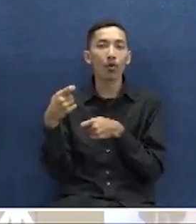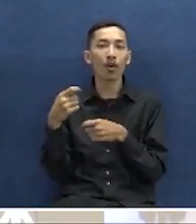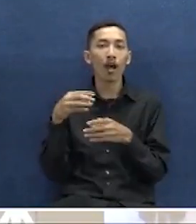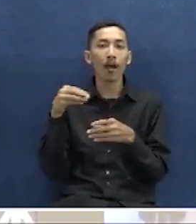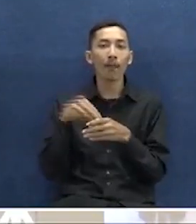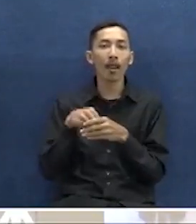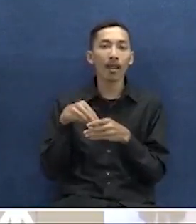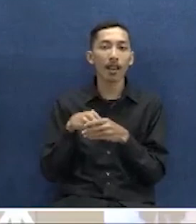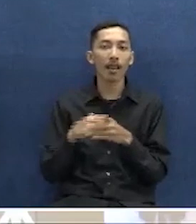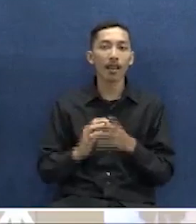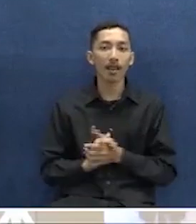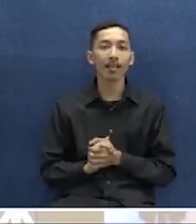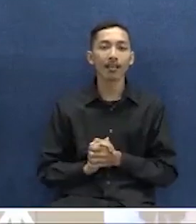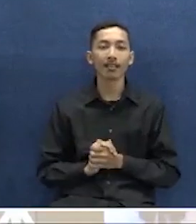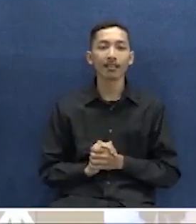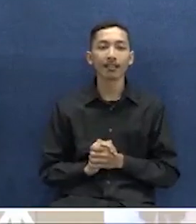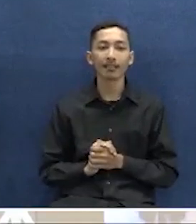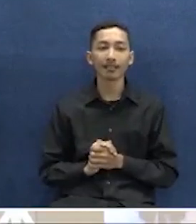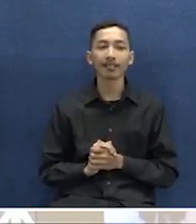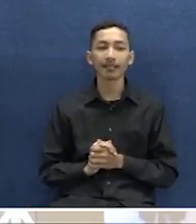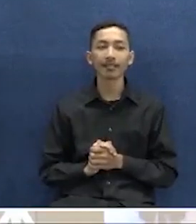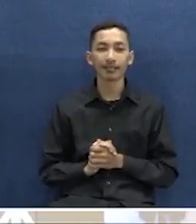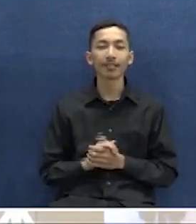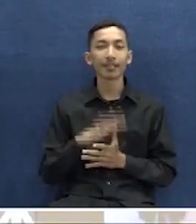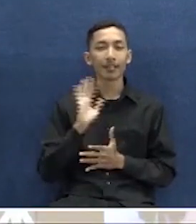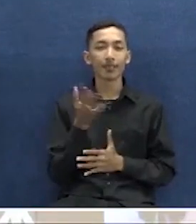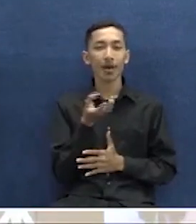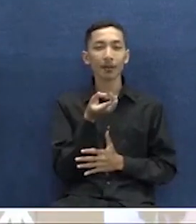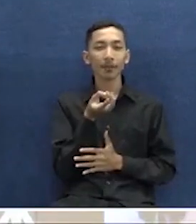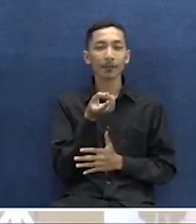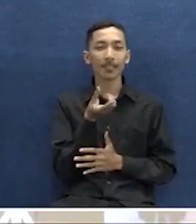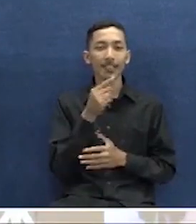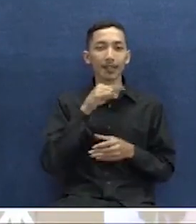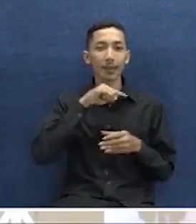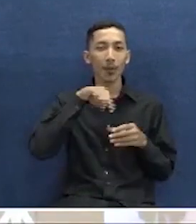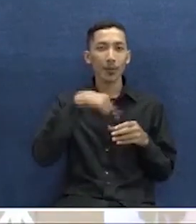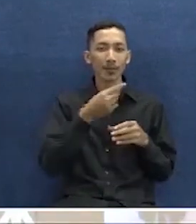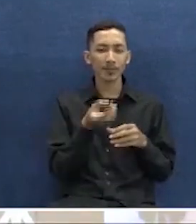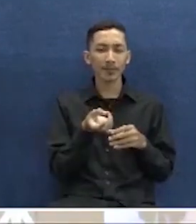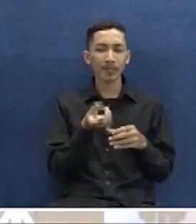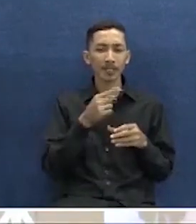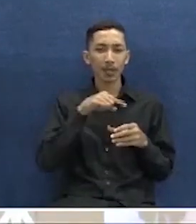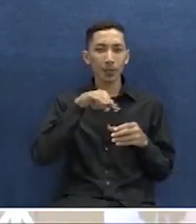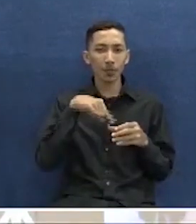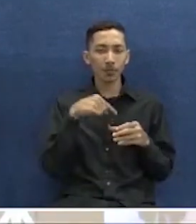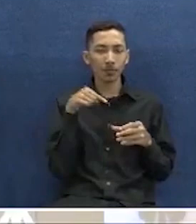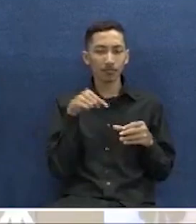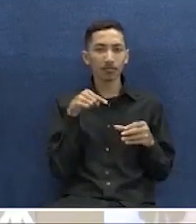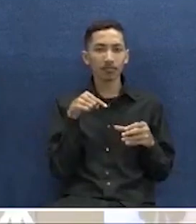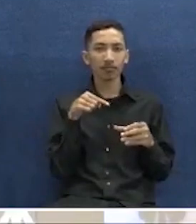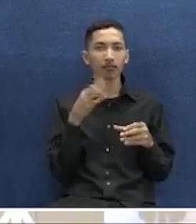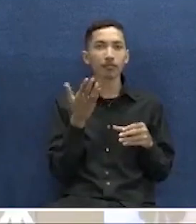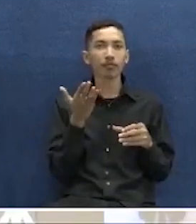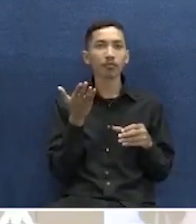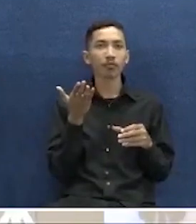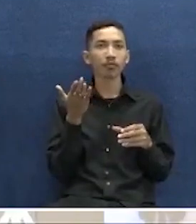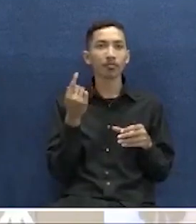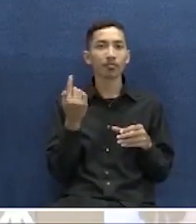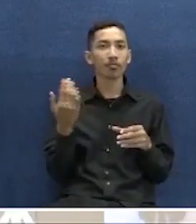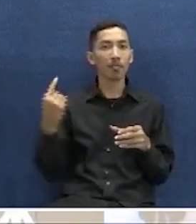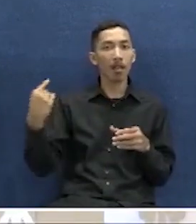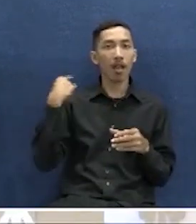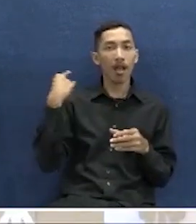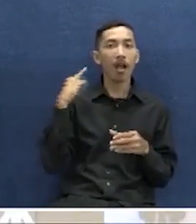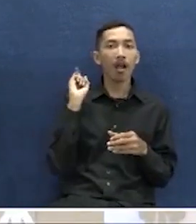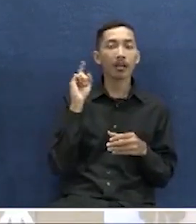pulang Hai Kak tadi setiap biji kopi Bu Setia biji kopi yang mereka bisa dibelakang saya ini adalah ratusan